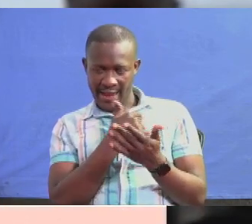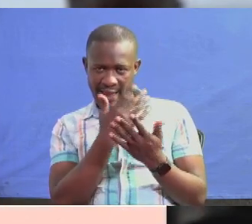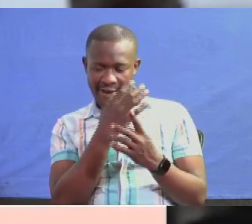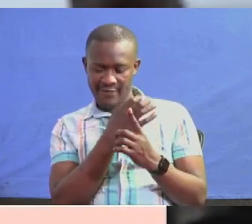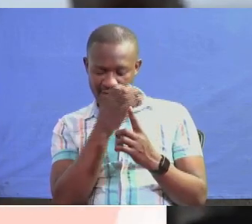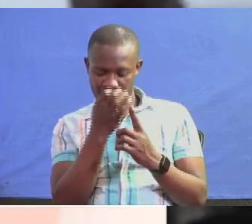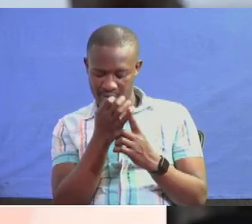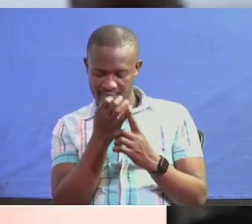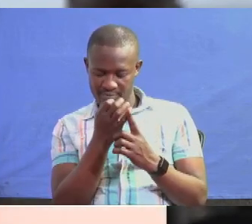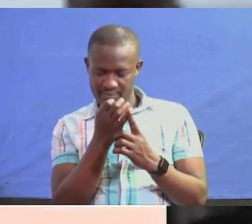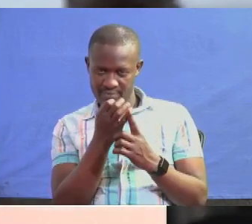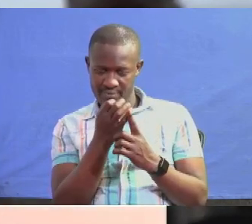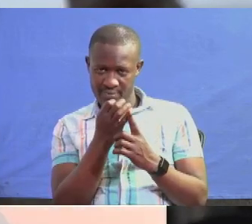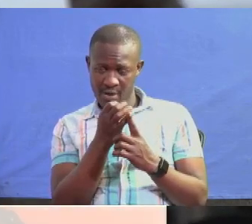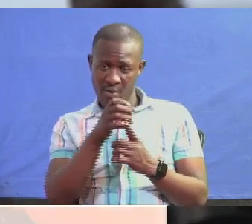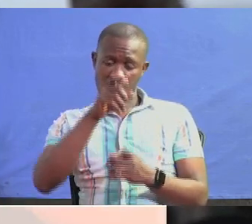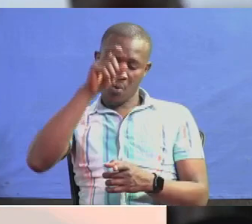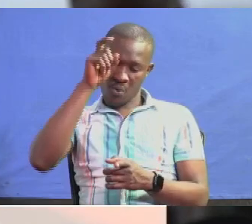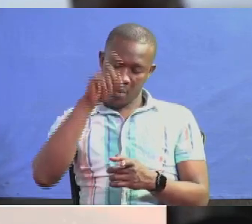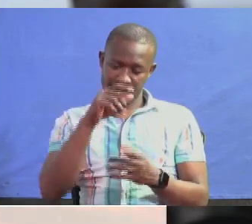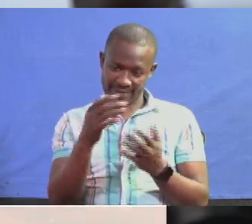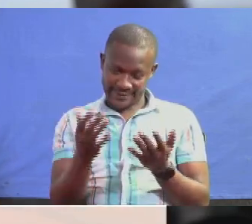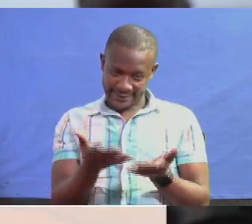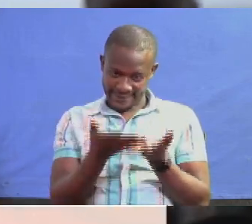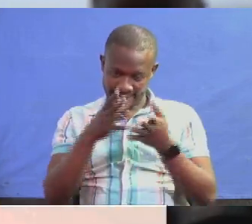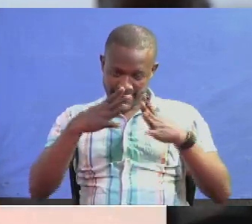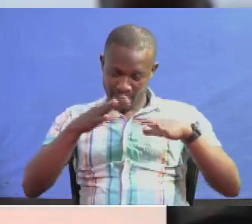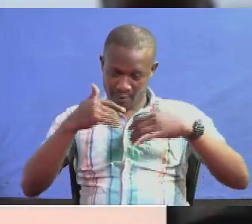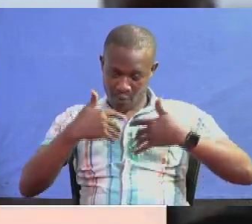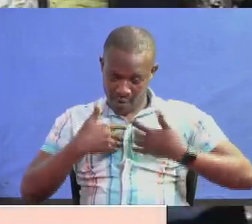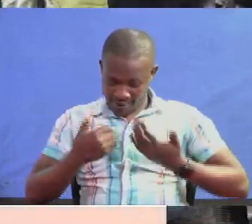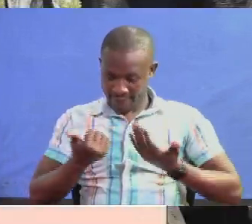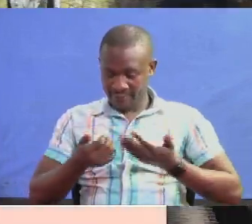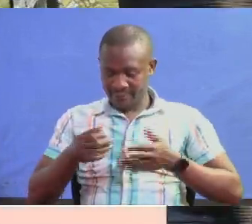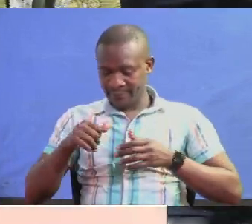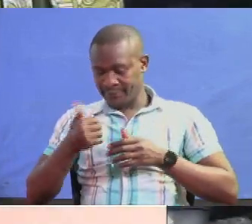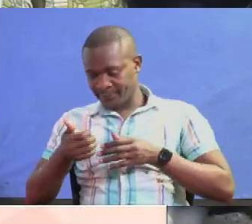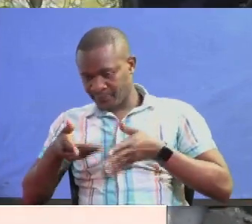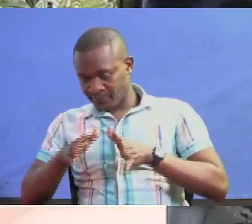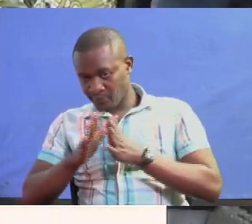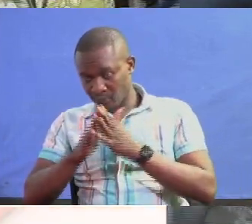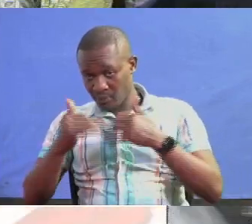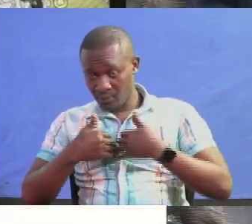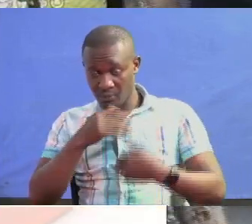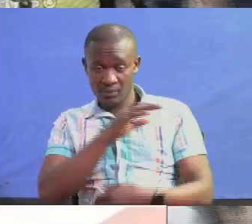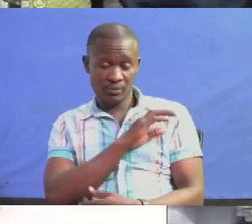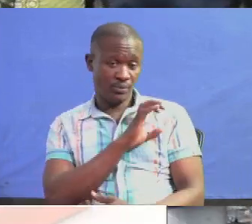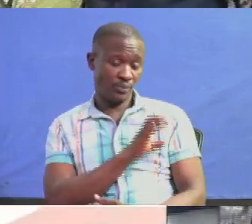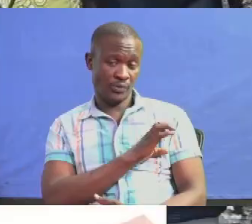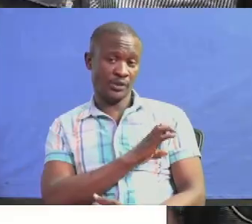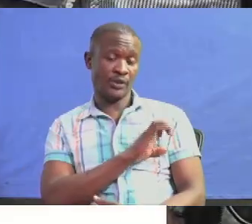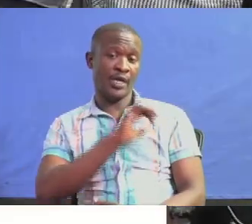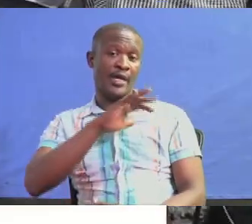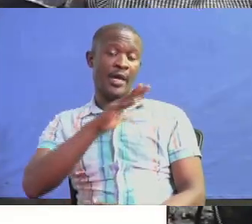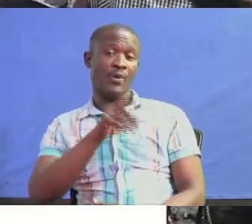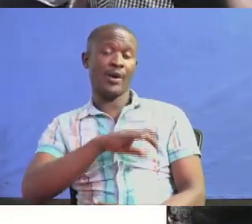Environment, we must encourage our people to have alternative source of energy. Katika kaunti ya Kilifi, katibu